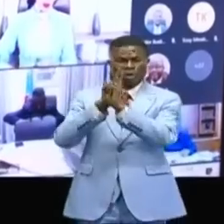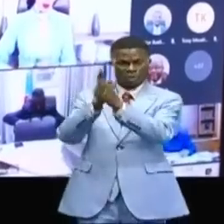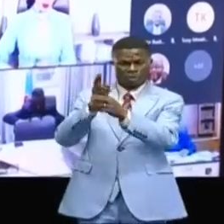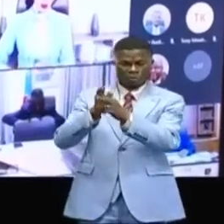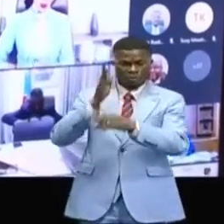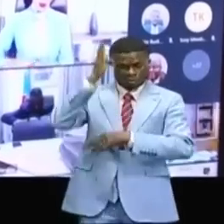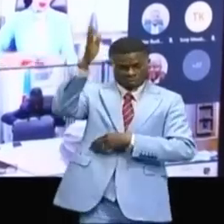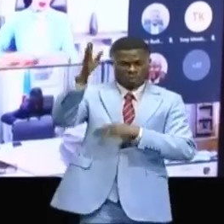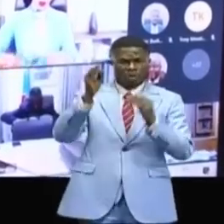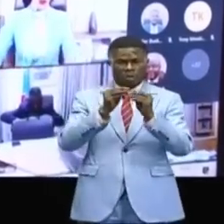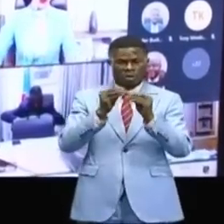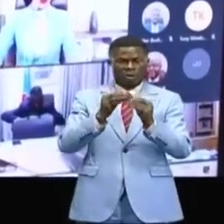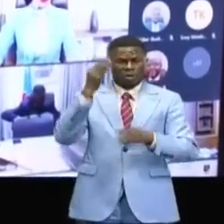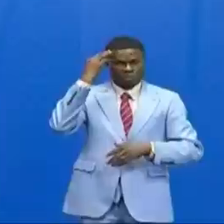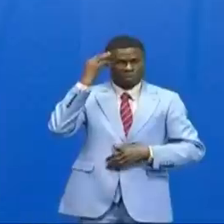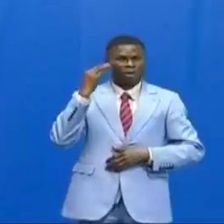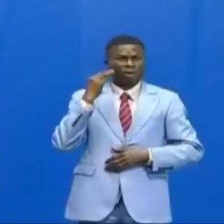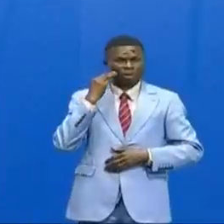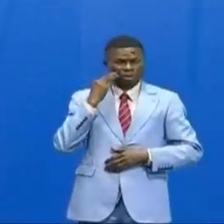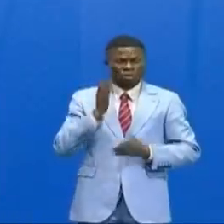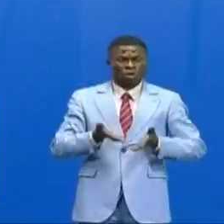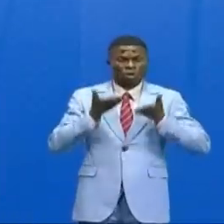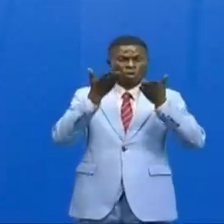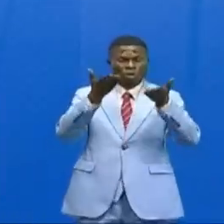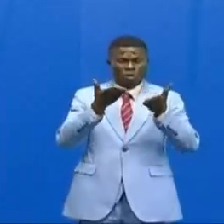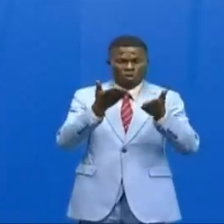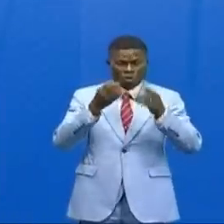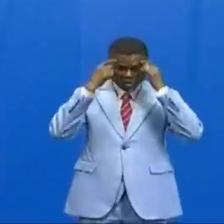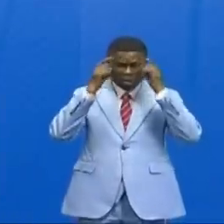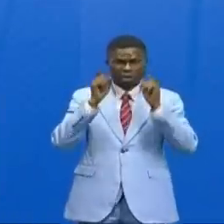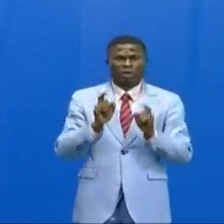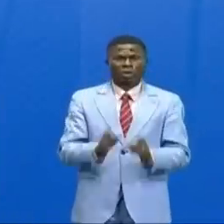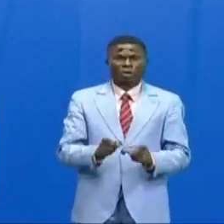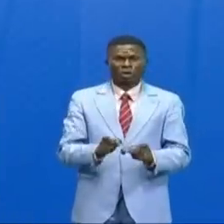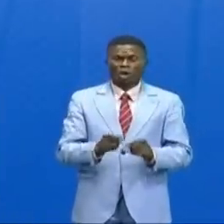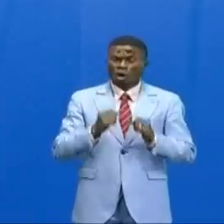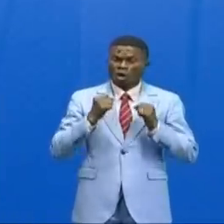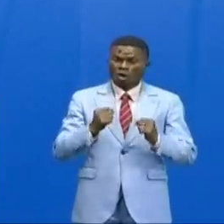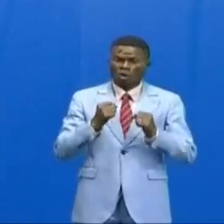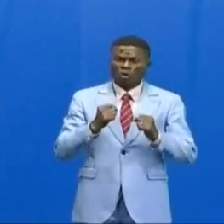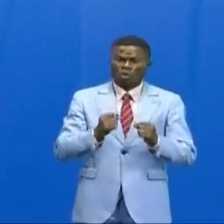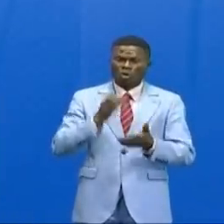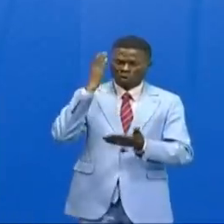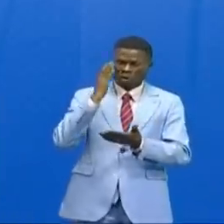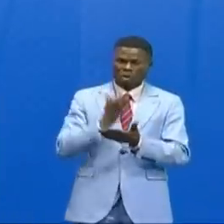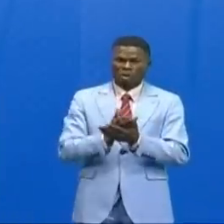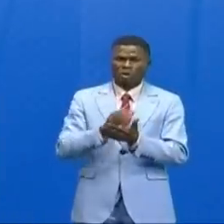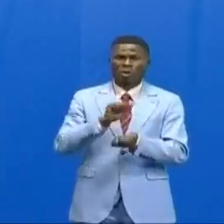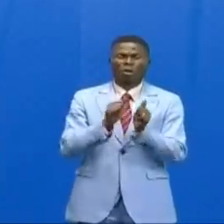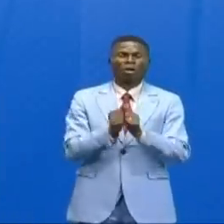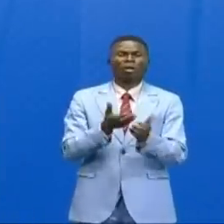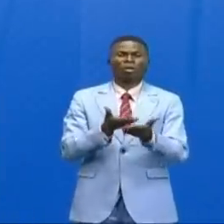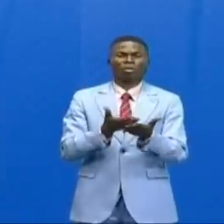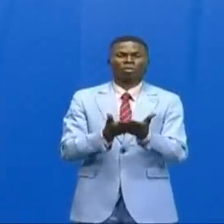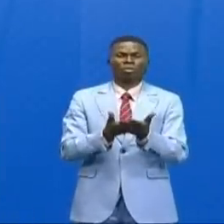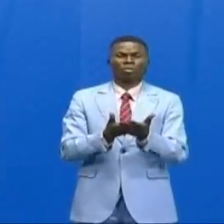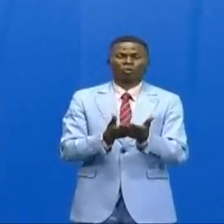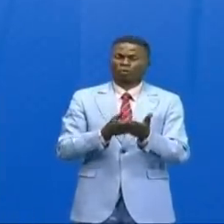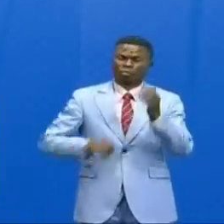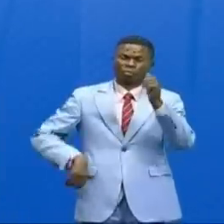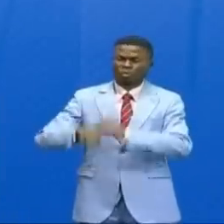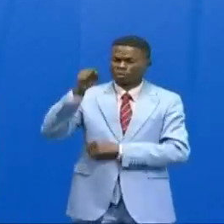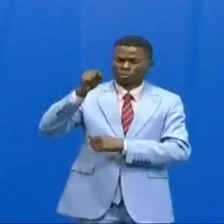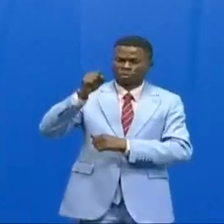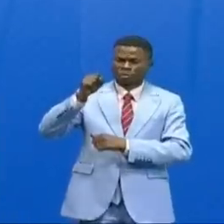de la prochaine réunion du Conseil des ministres, une proposition des mesures efficaces en vue de éradiquer ces fléaux et mettre définitivement